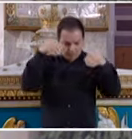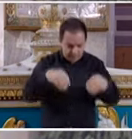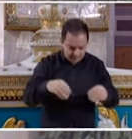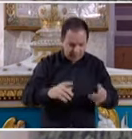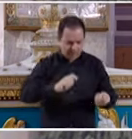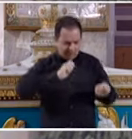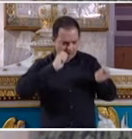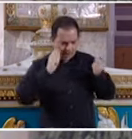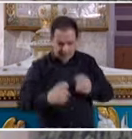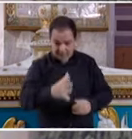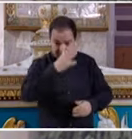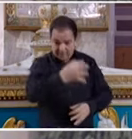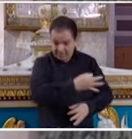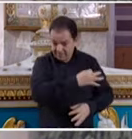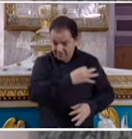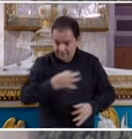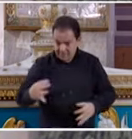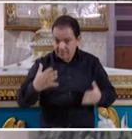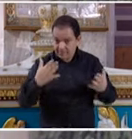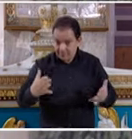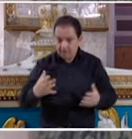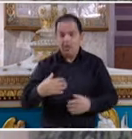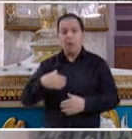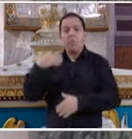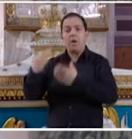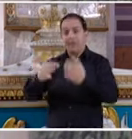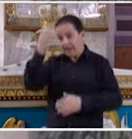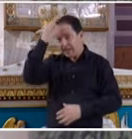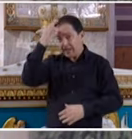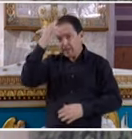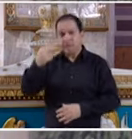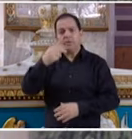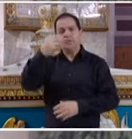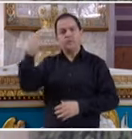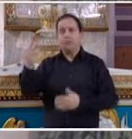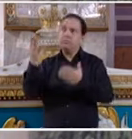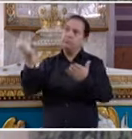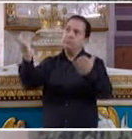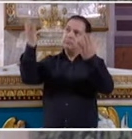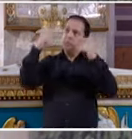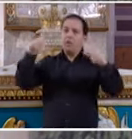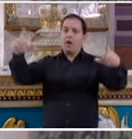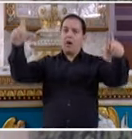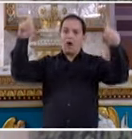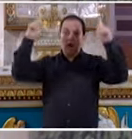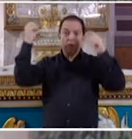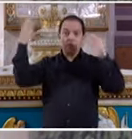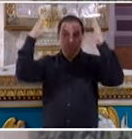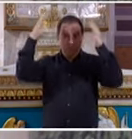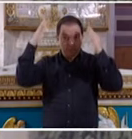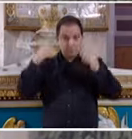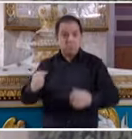αναγέννησης είναι τελικά, το δε Άγιο Χρίσμα μας δίνει την ενέργεια και την κίνηση την εν Χριστώ της